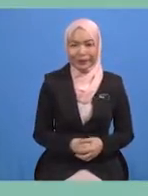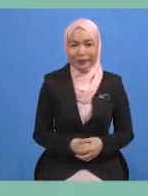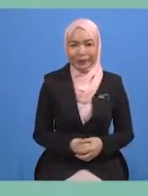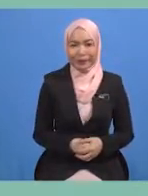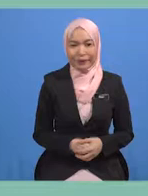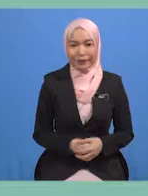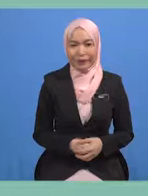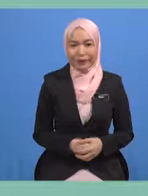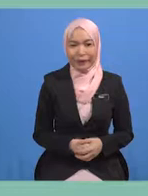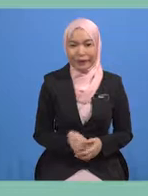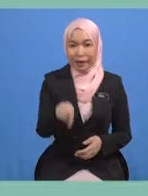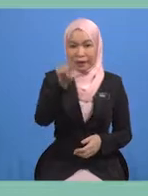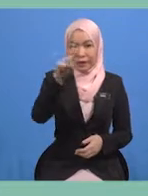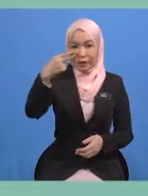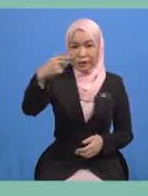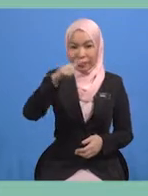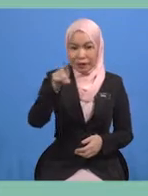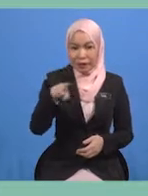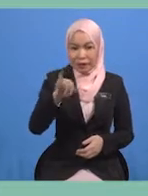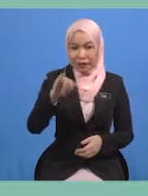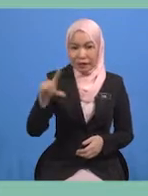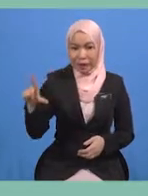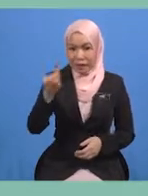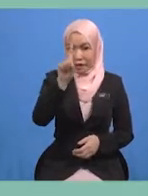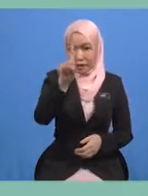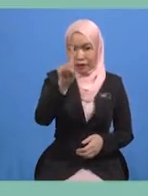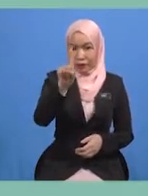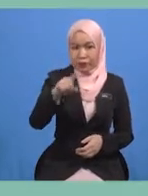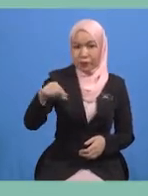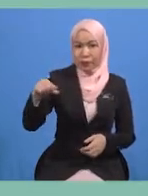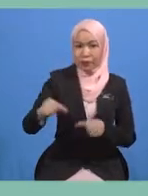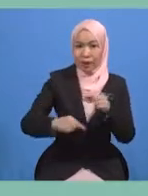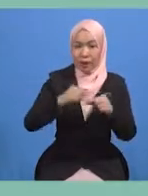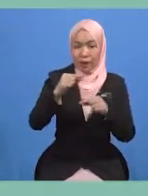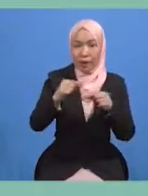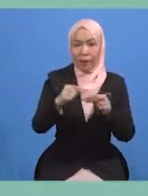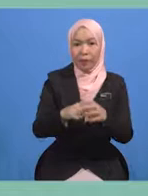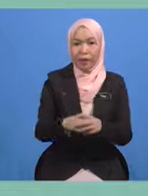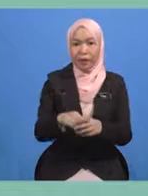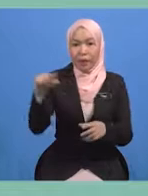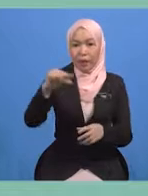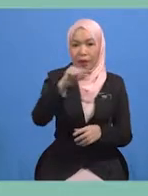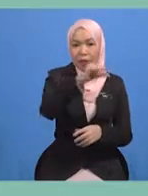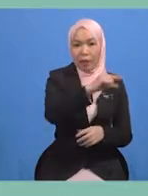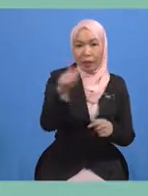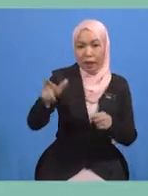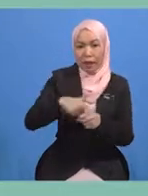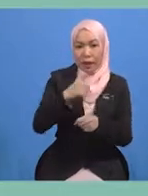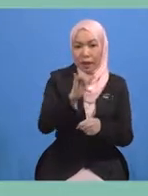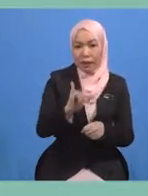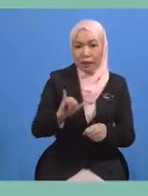Murid-murid, 1 Hertz ialah satu ayunan gelombang lengkap yang